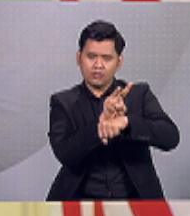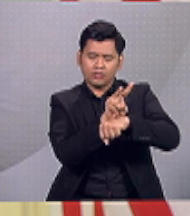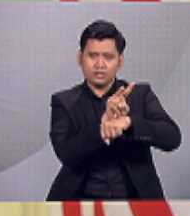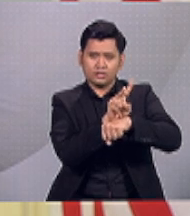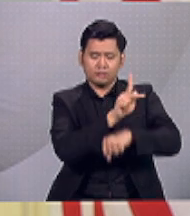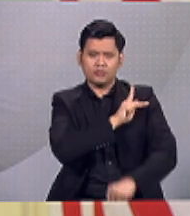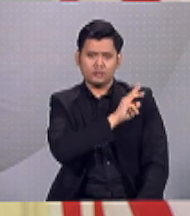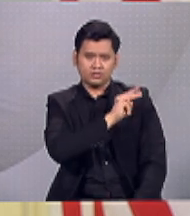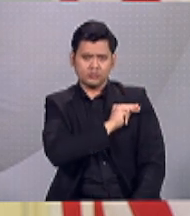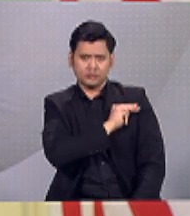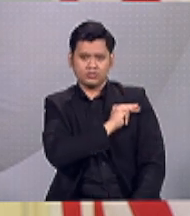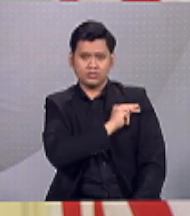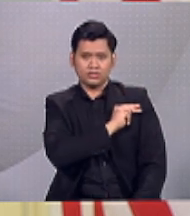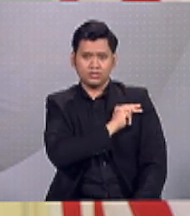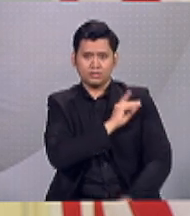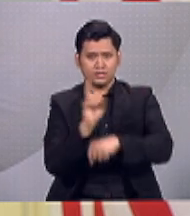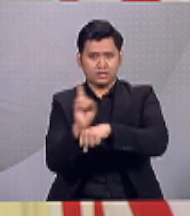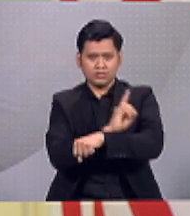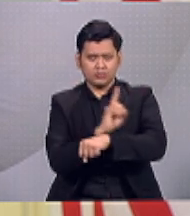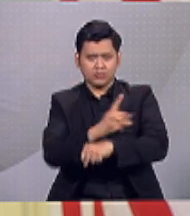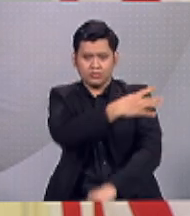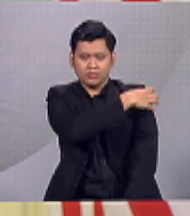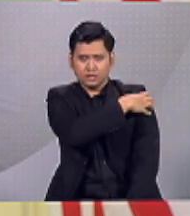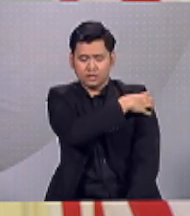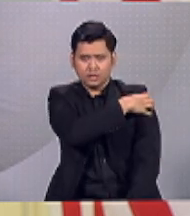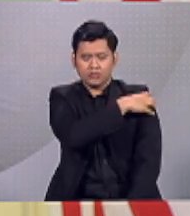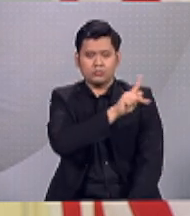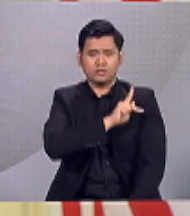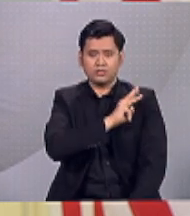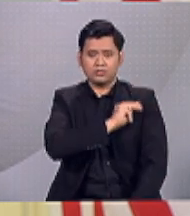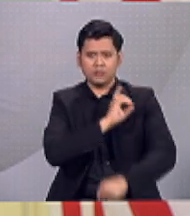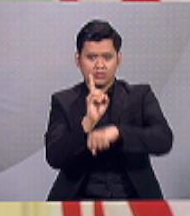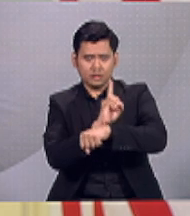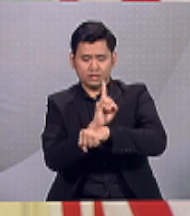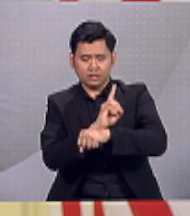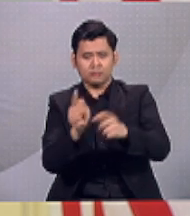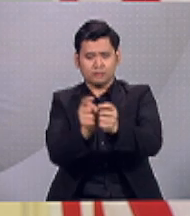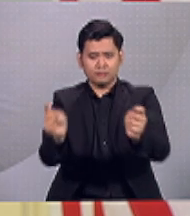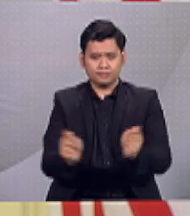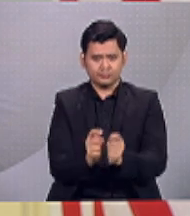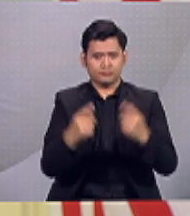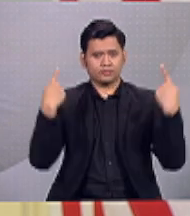HEP, penguatkuasa KPDN HEP di premis-premis perniagaan